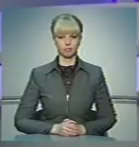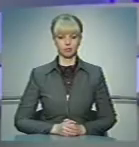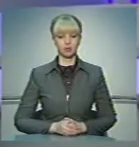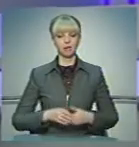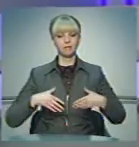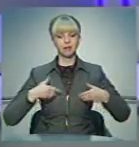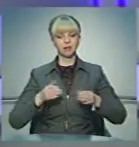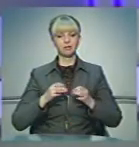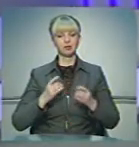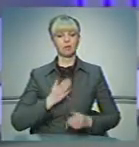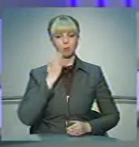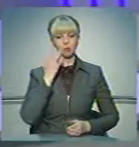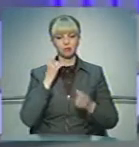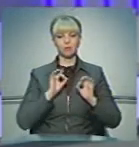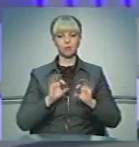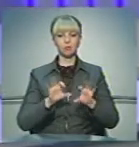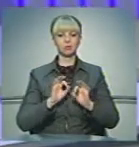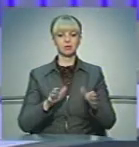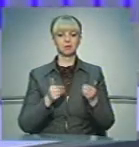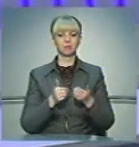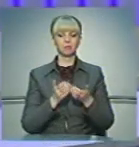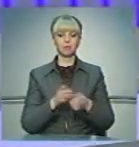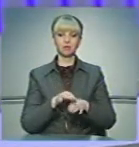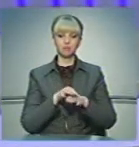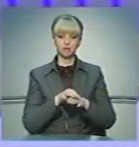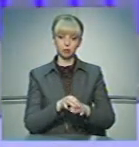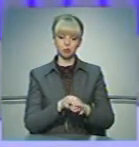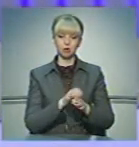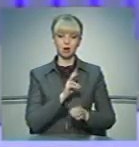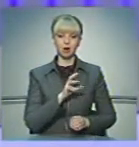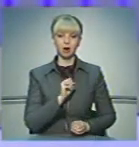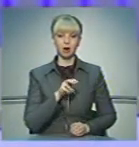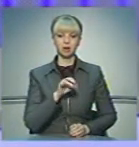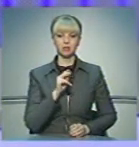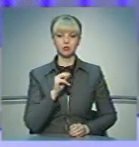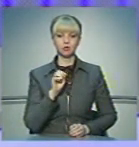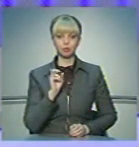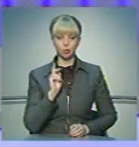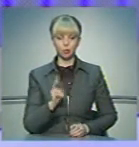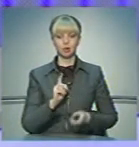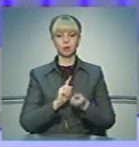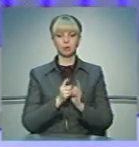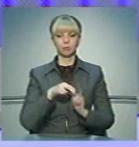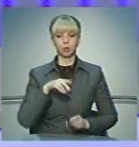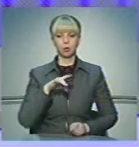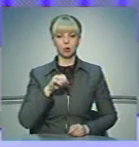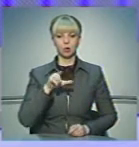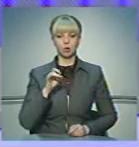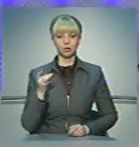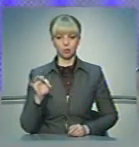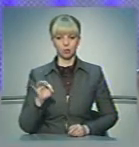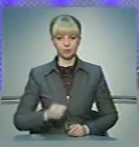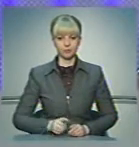Вітаю! В ефірі телеканалу «Буковина» інформаційний випуск. У студії для вас працюють ведучий Максим Калінчук та сурдоперекладач Леся